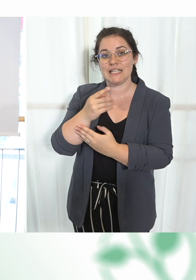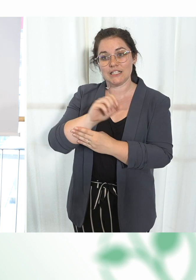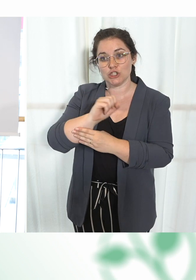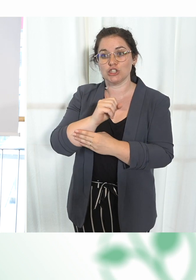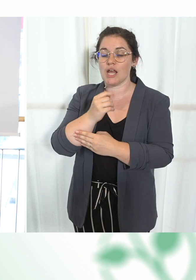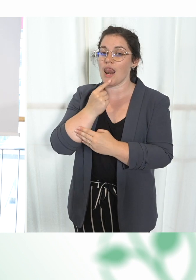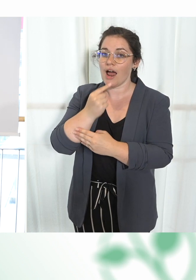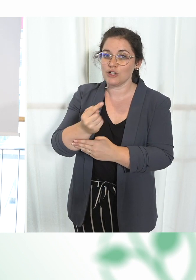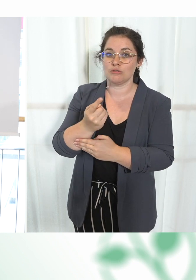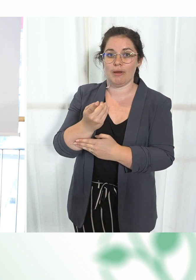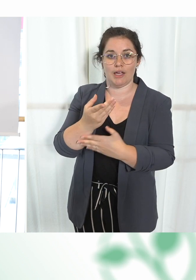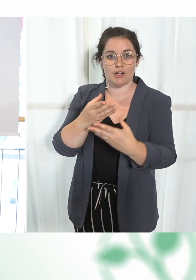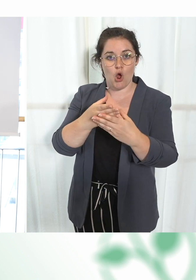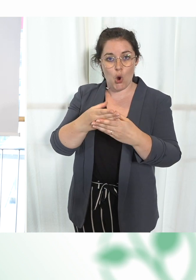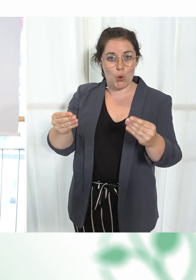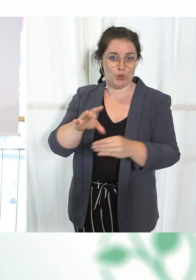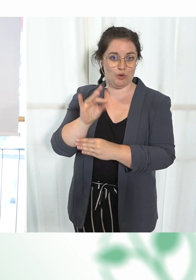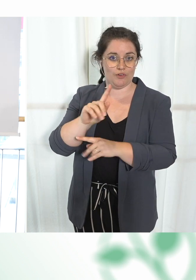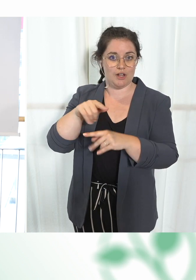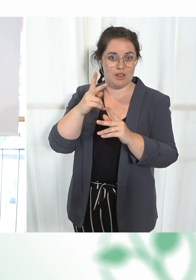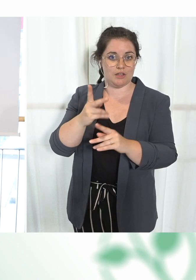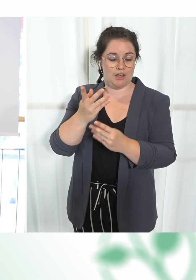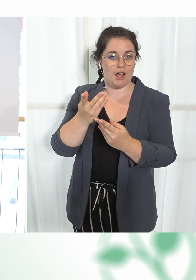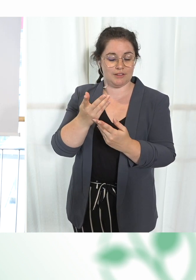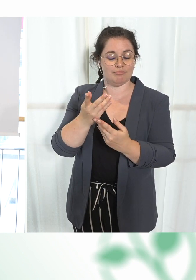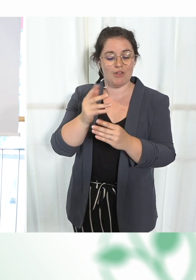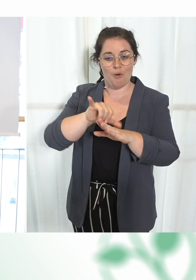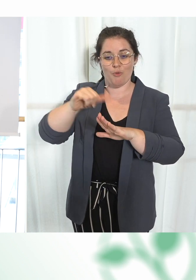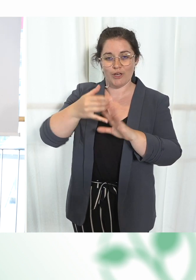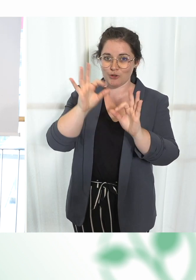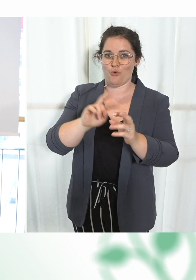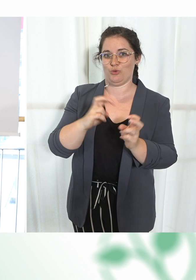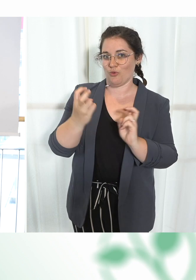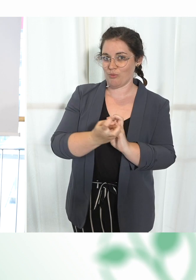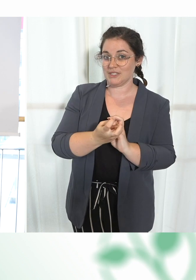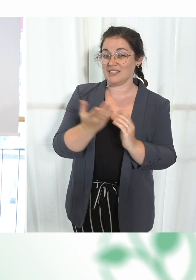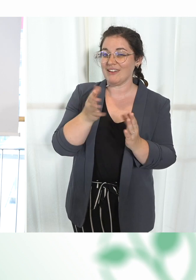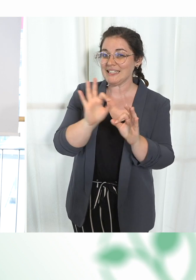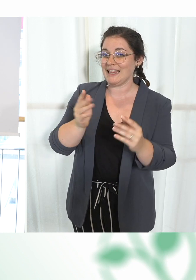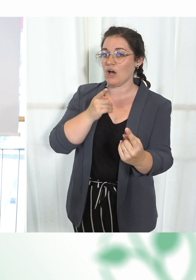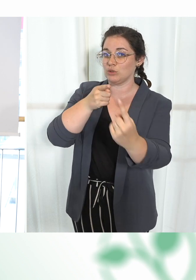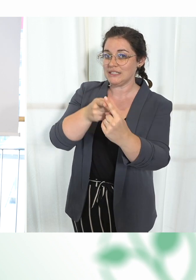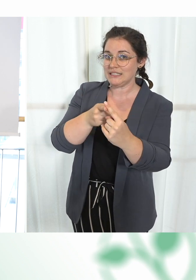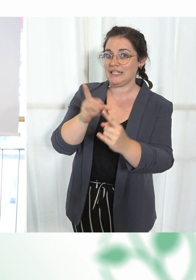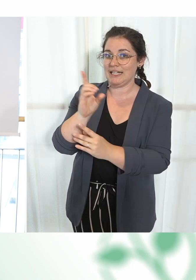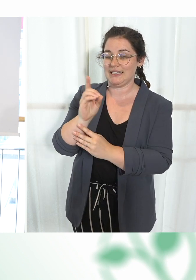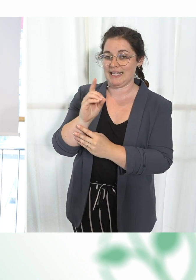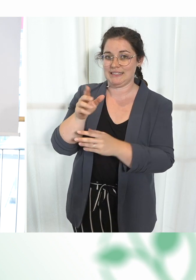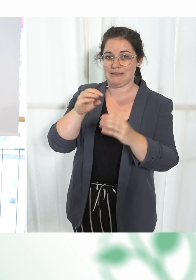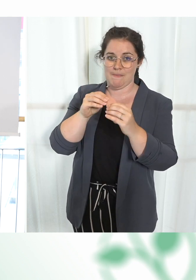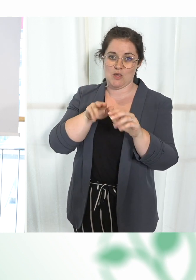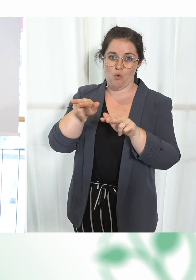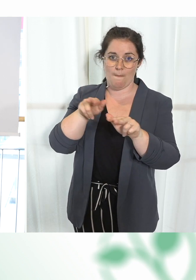anspricht und Lösungen findet, dann kann man dafür sorgen, dass so ein Projekt auch gut umgesetzt werden kann. Was sind denn genau die Ziele von Dance Biomarkt im Hinblick